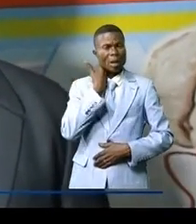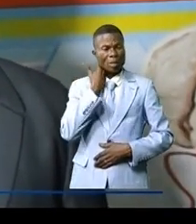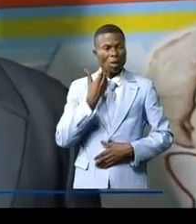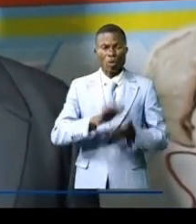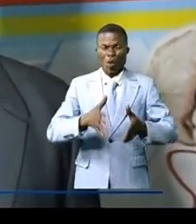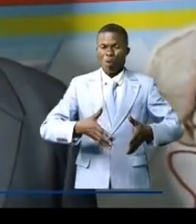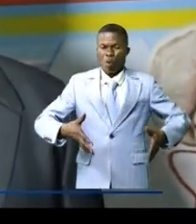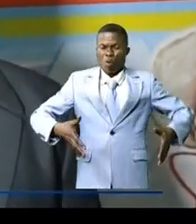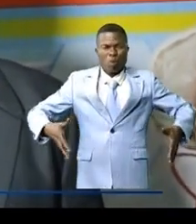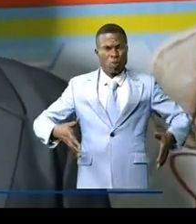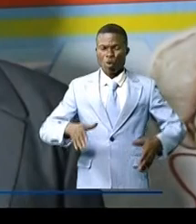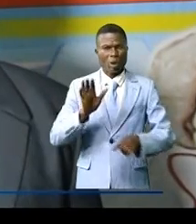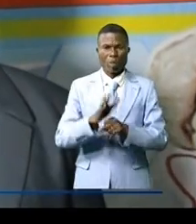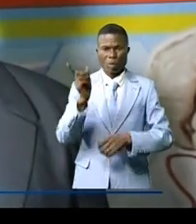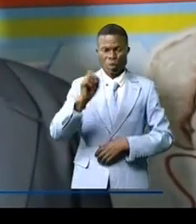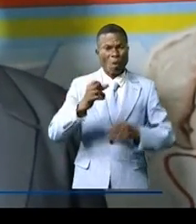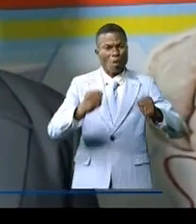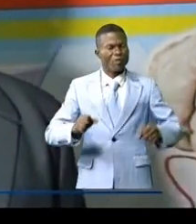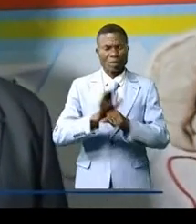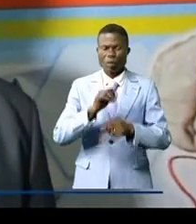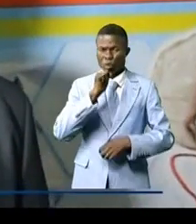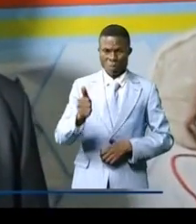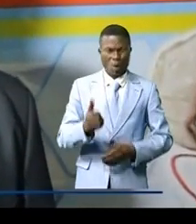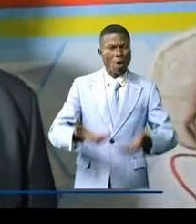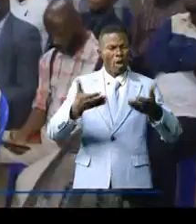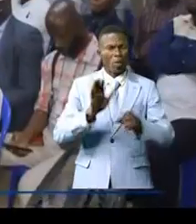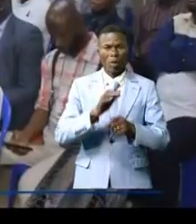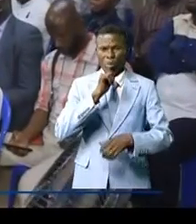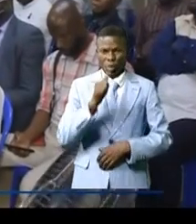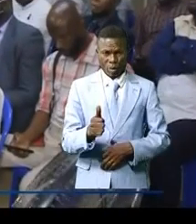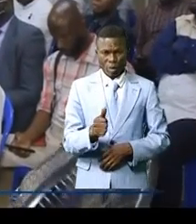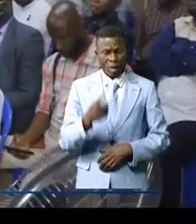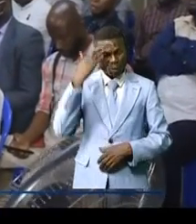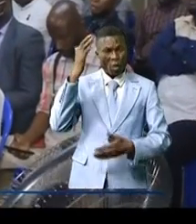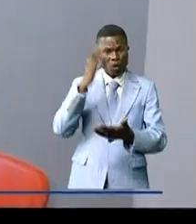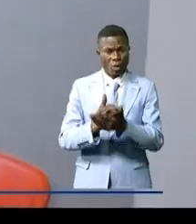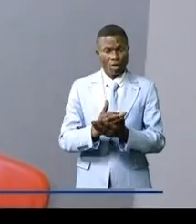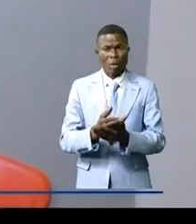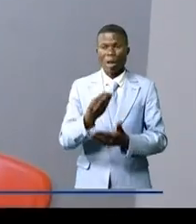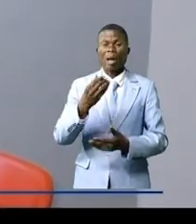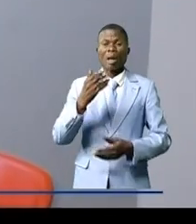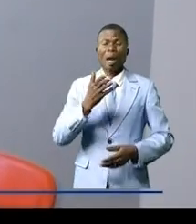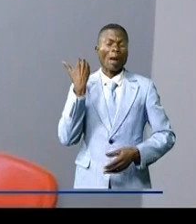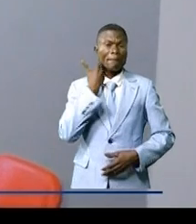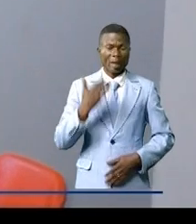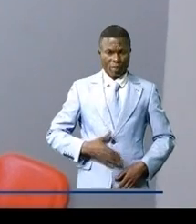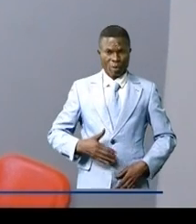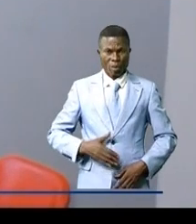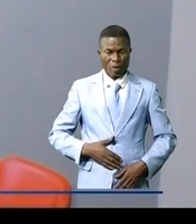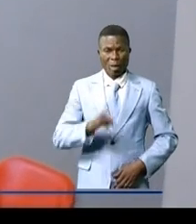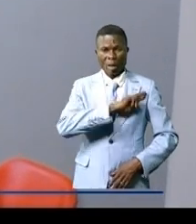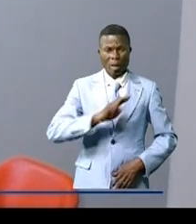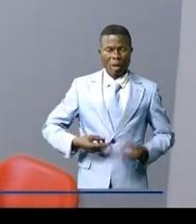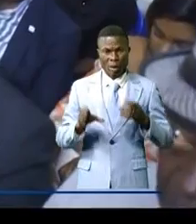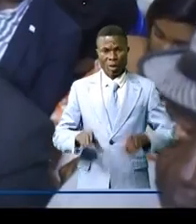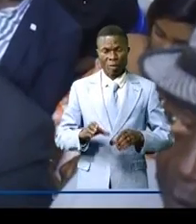ou le surpoids qui peut nous exposer à développer le diabète de type 2. Pour combattre la malnutrition en République démocratique du Congo, ces